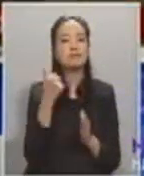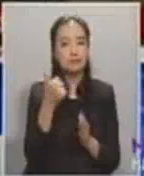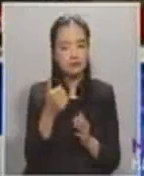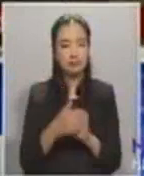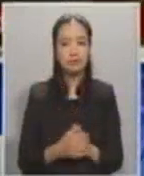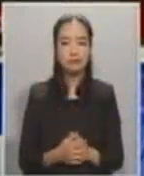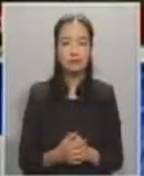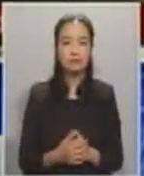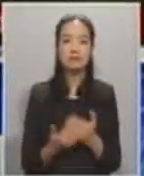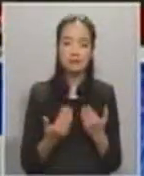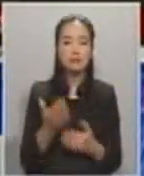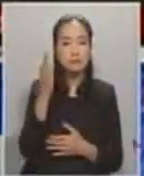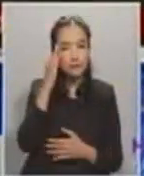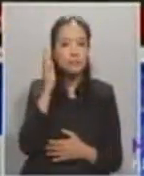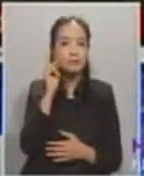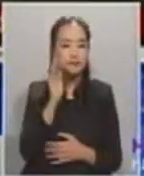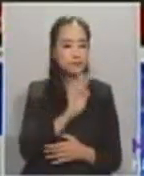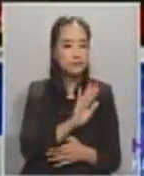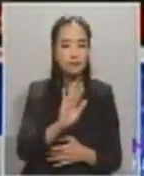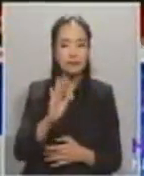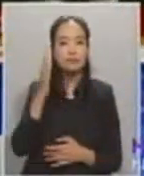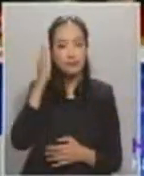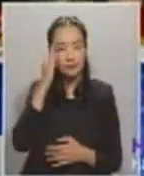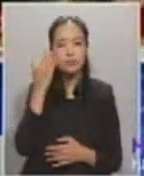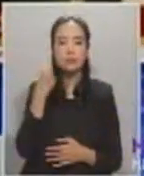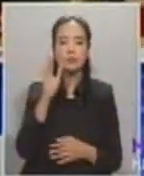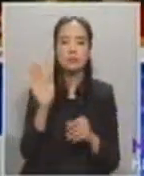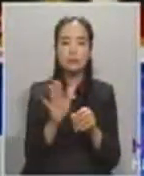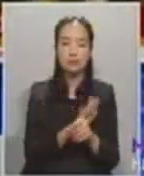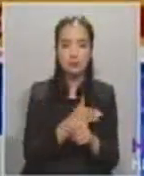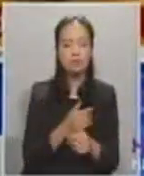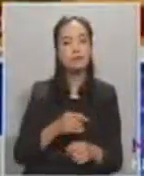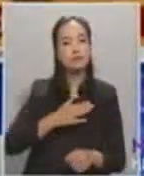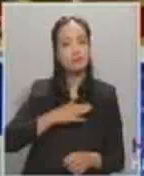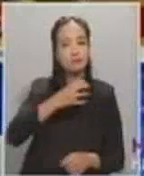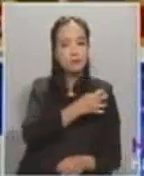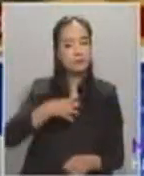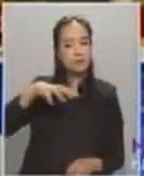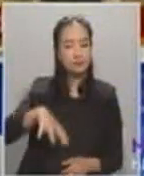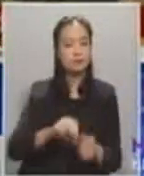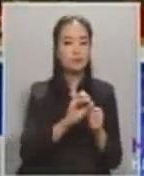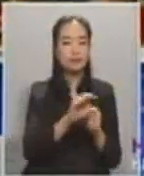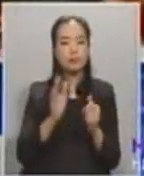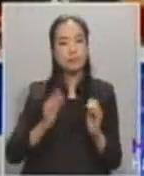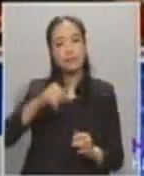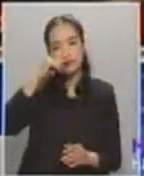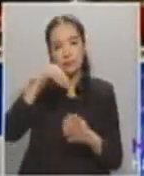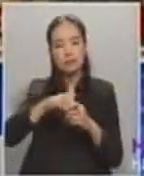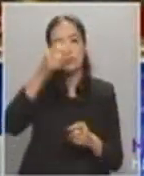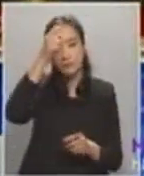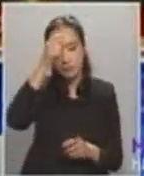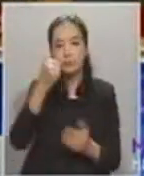ก็ทำให้ได้รับทราบข่าวแล้วก็ได้รับคำแนะนำต่างๆนะครับในช่วงนี้ก็เชื่อว่าไม่มีใคร